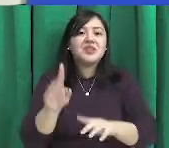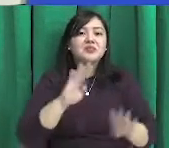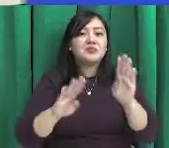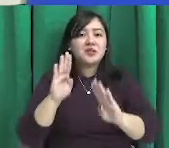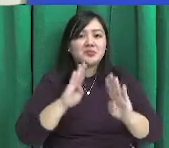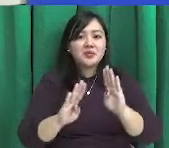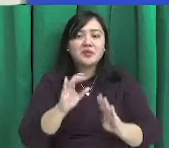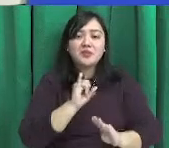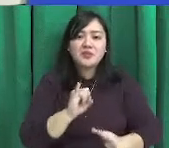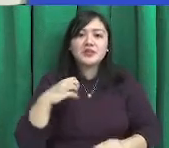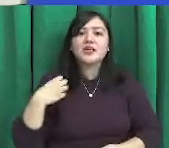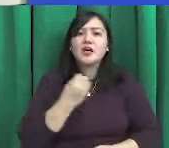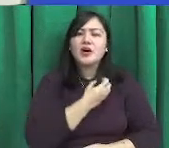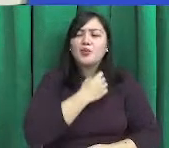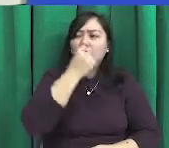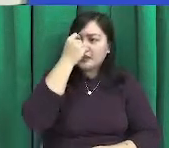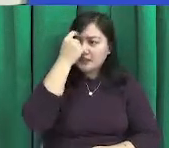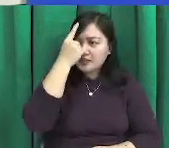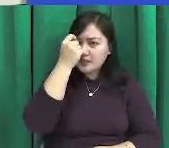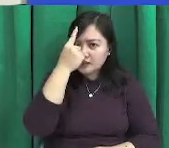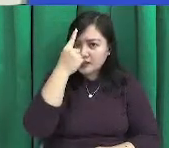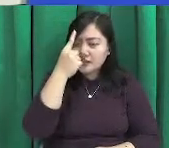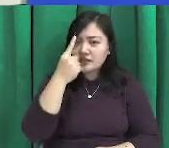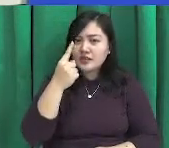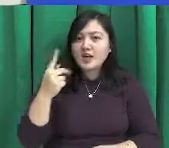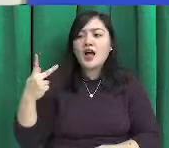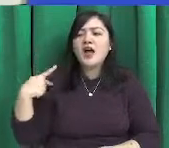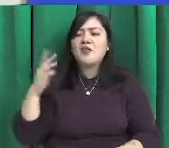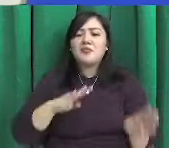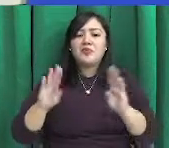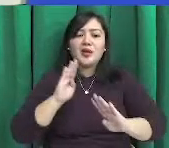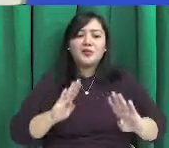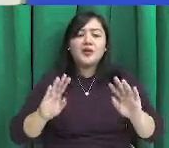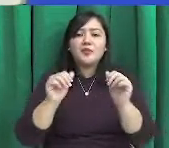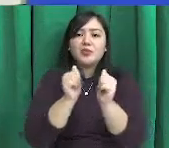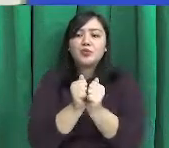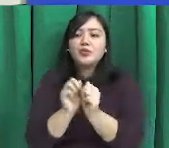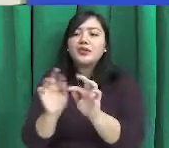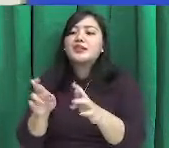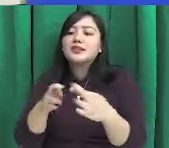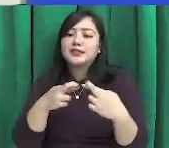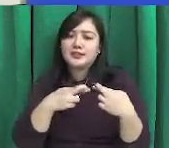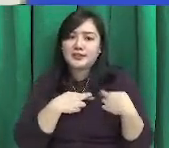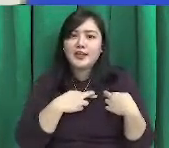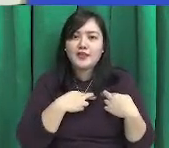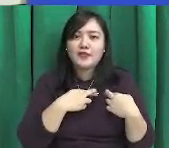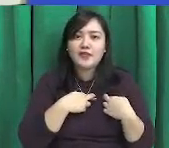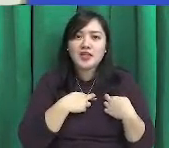have problem with comprehension, you have problem with application.